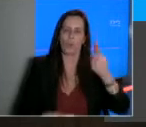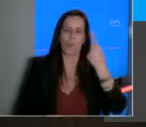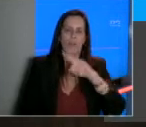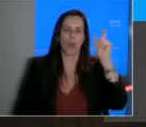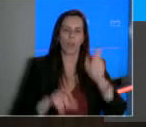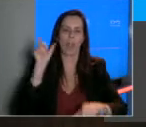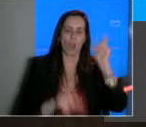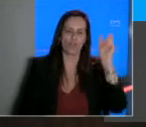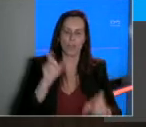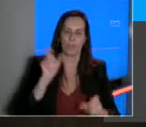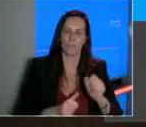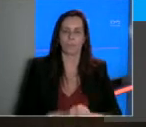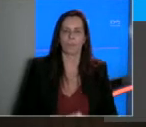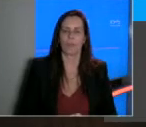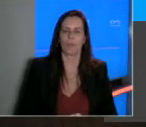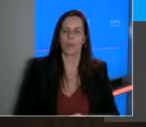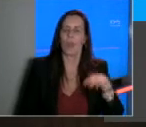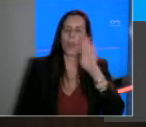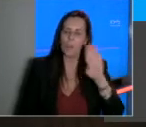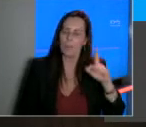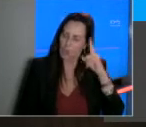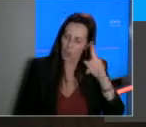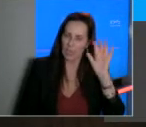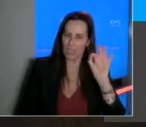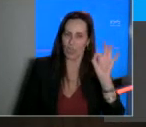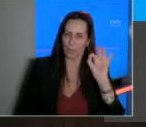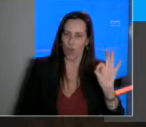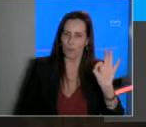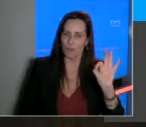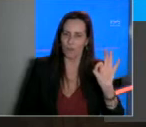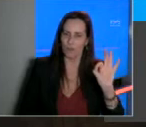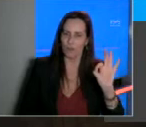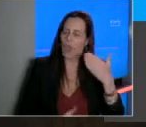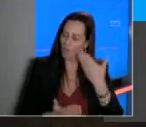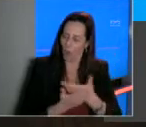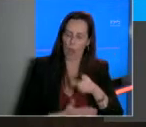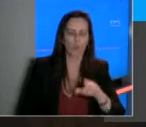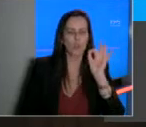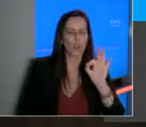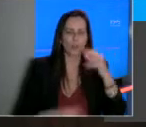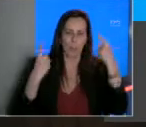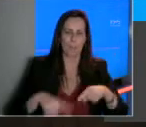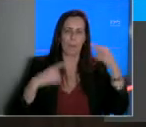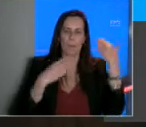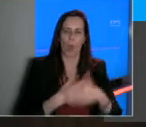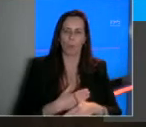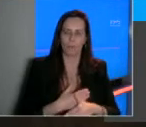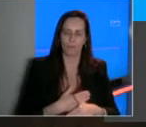ממיליון אזרחים. נתניהו יודע זאת היטב, והוכחנו זאת היטב בימים